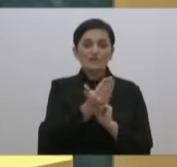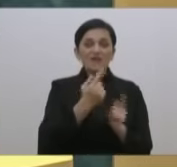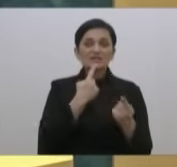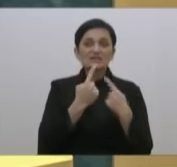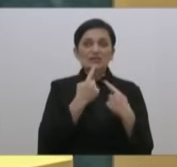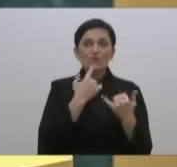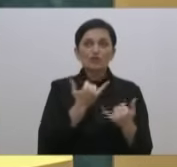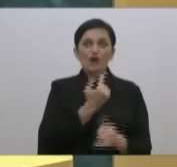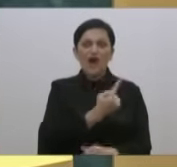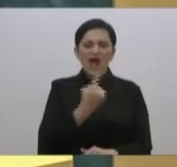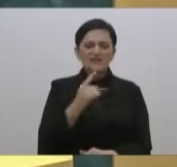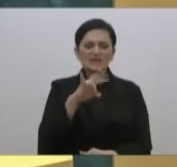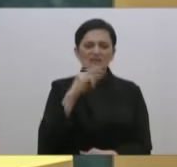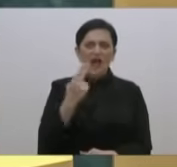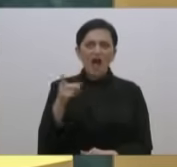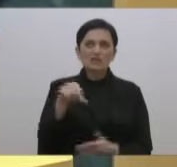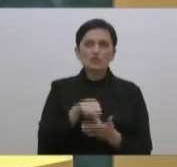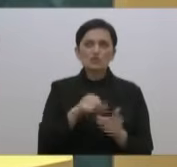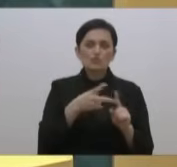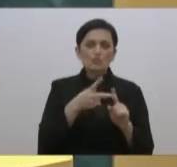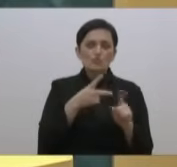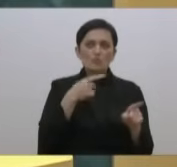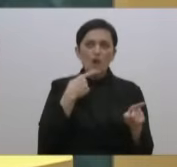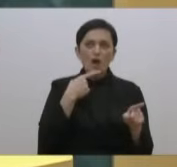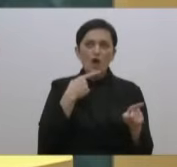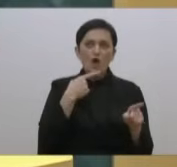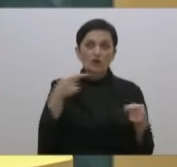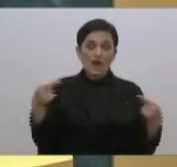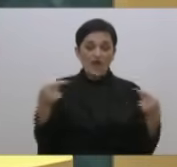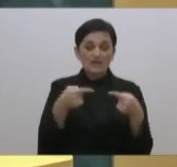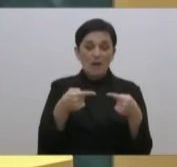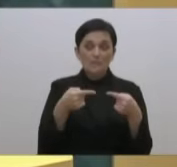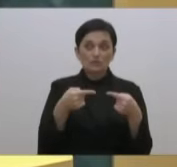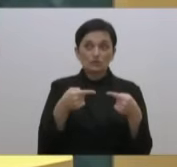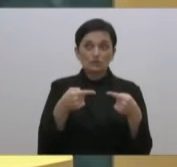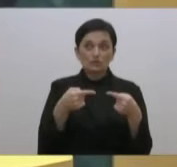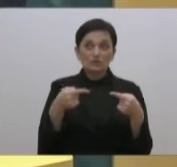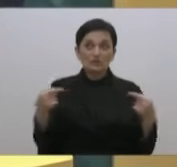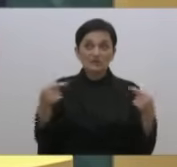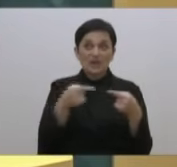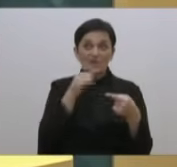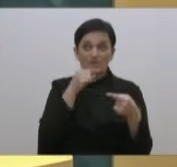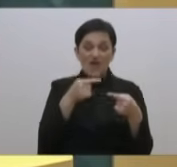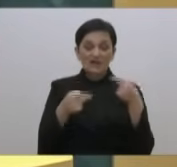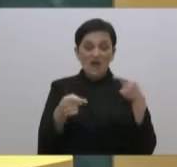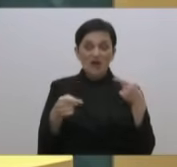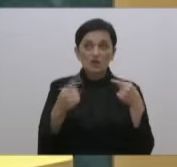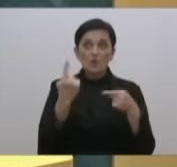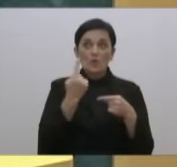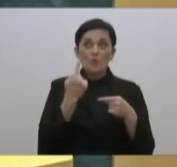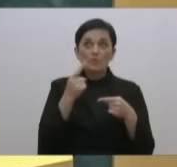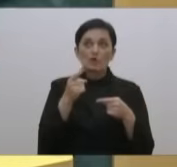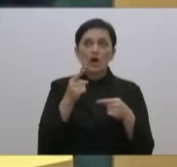საუბრობდით დღეს, ერთ-ერთი ნაცი გამოდიოდა. Მეორე მთქვა Calbatoni დამთხვეს ერთმანეთს, ეხა ეს ვერ აცილეს უბრალოდ სწორად. Პირველ